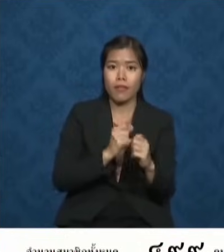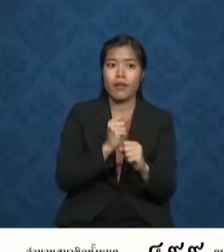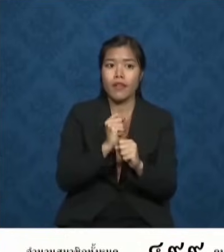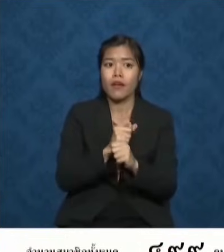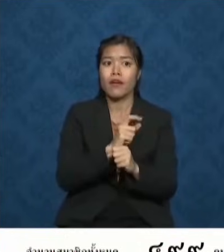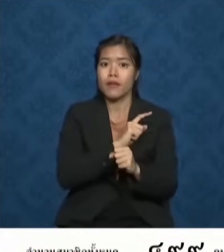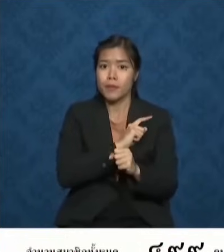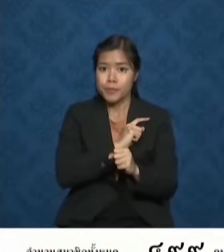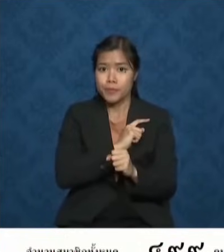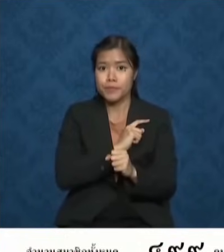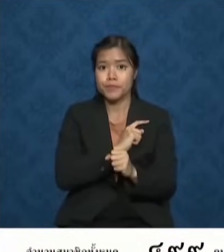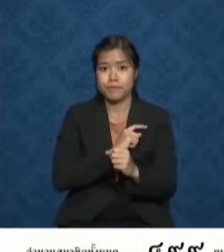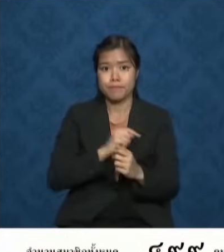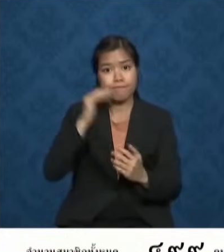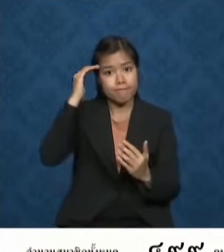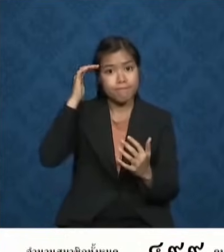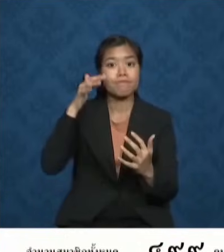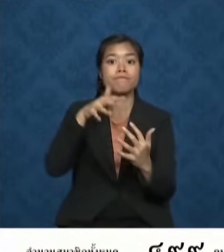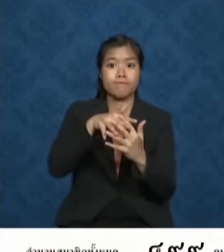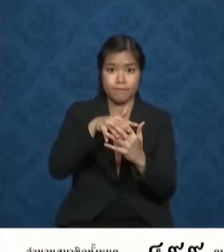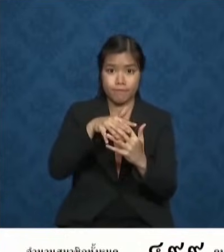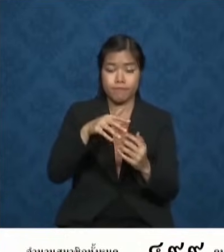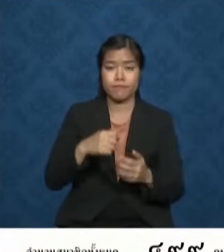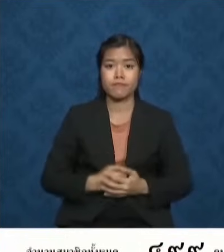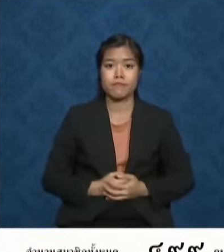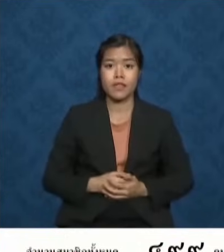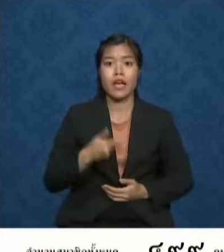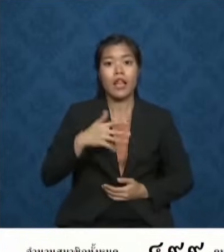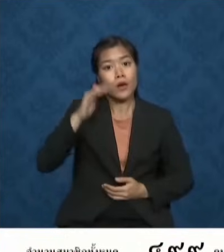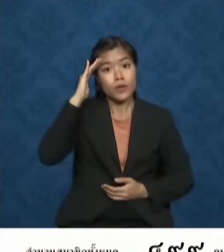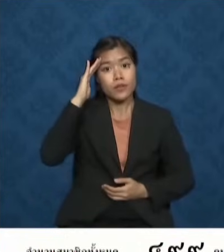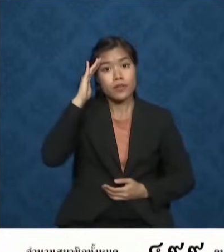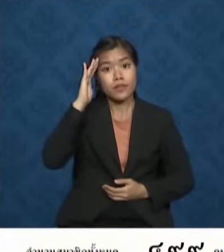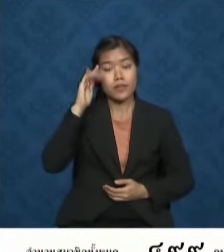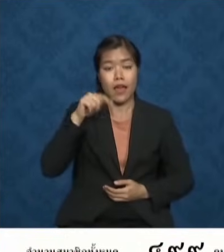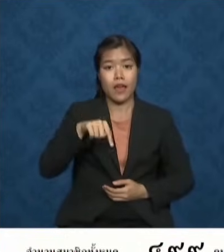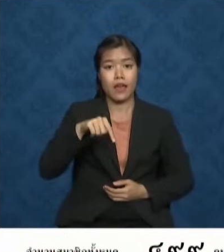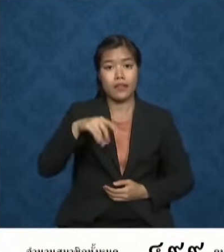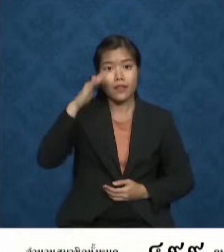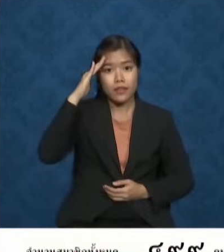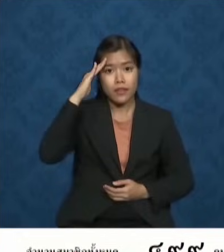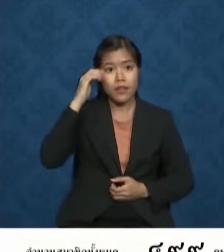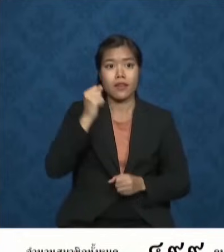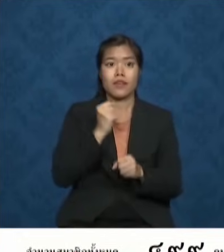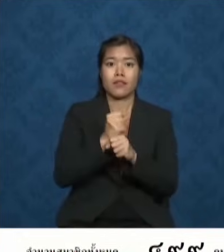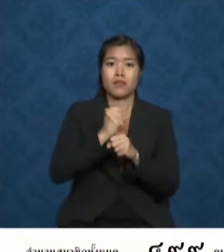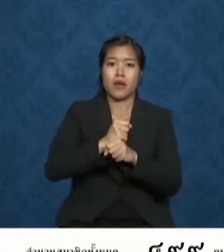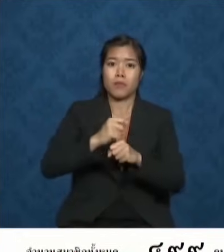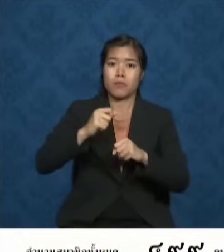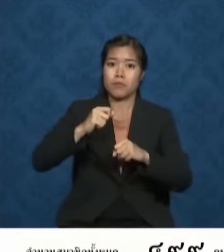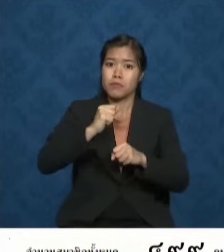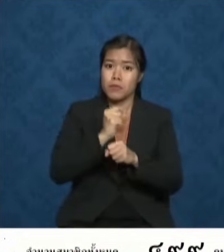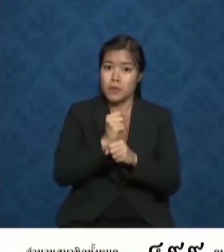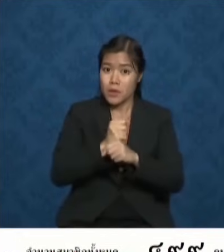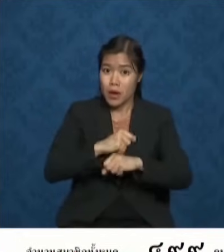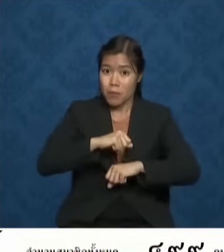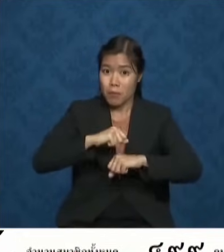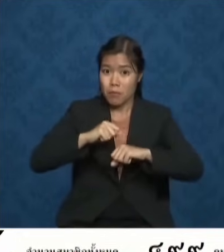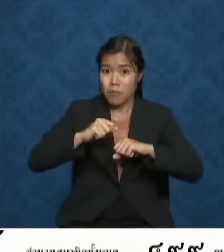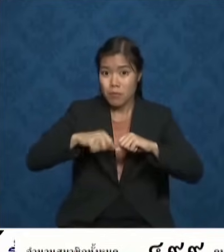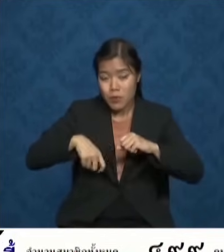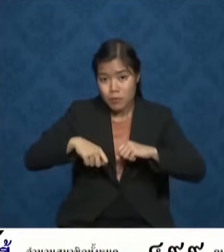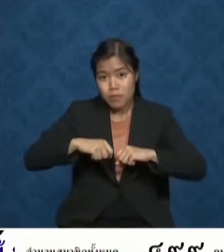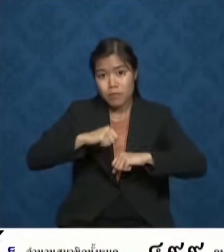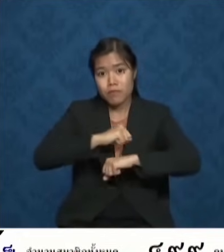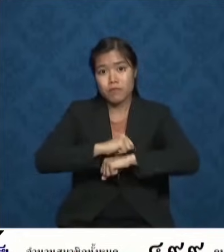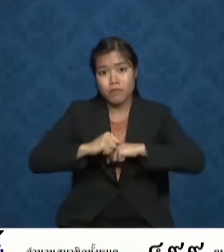านั่นอันที่หนึ่งอันที่สองทหารเหล่านี้ไปทำถนนน้ำทางยุทธศาสตร์ไปตัด